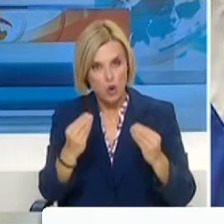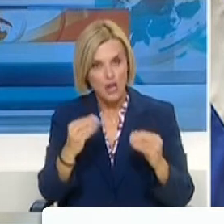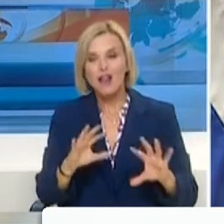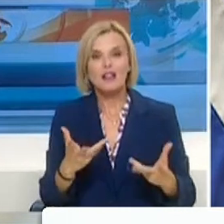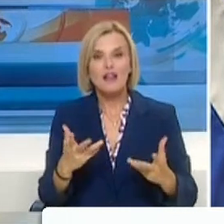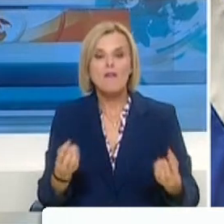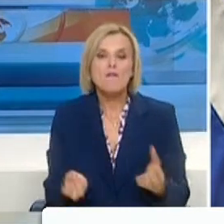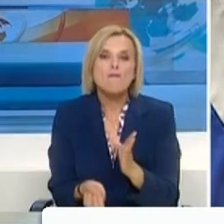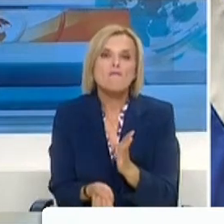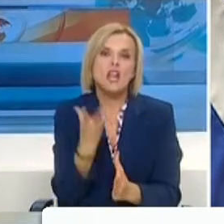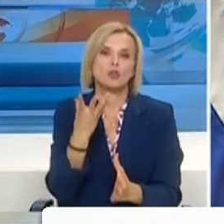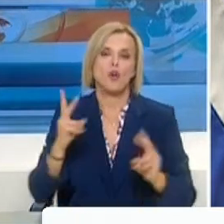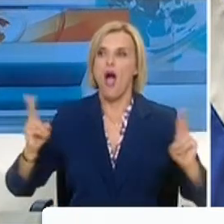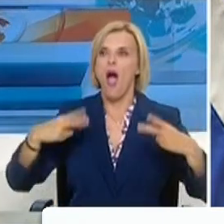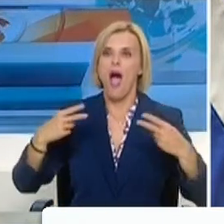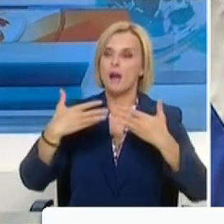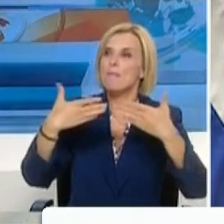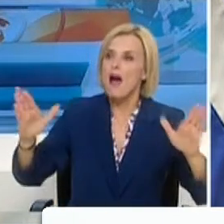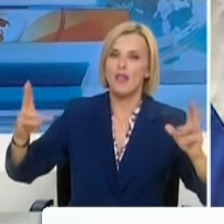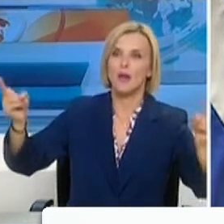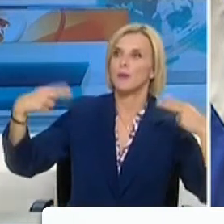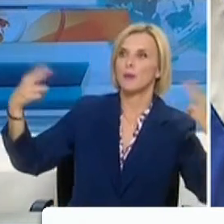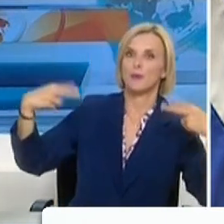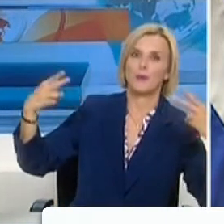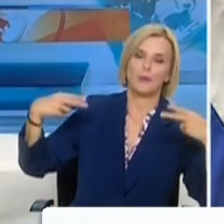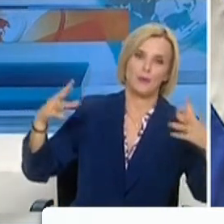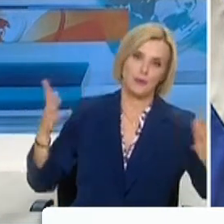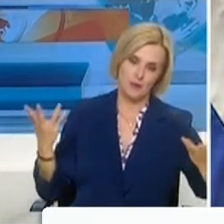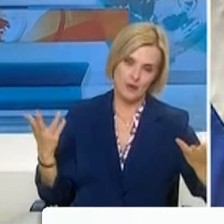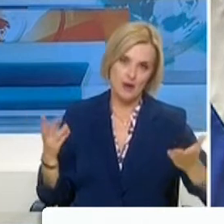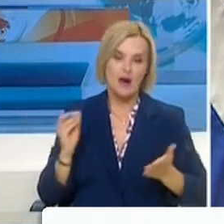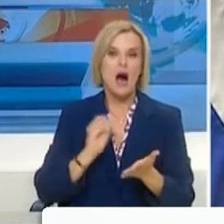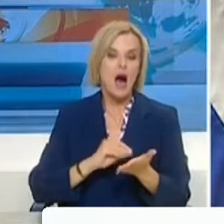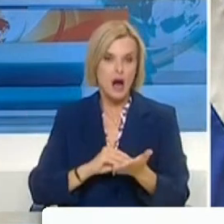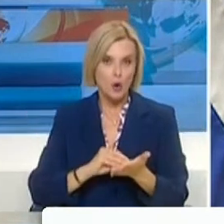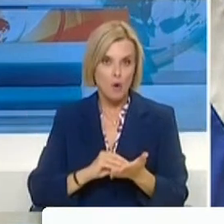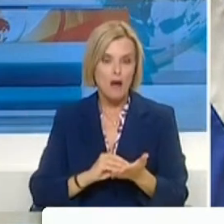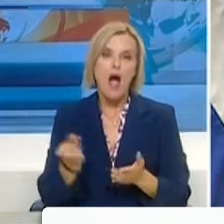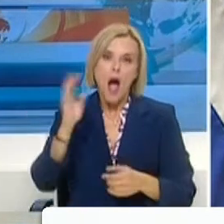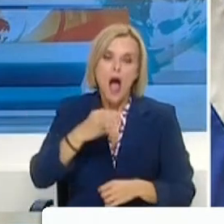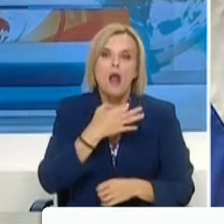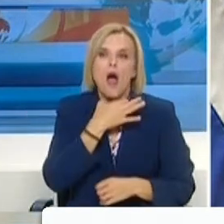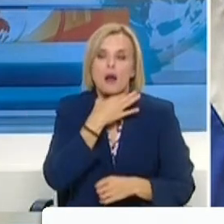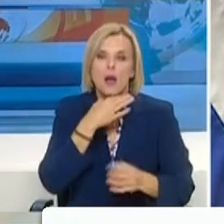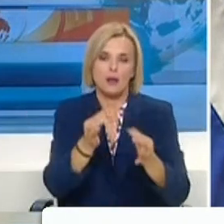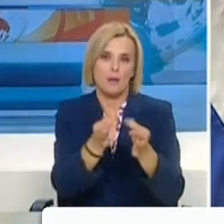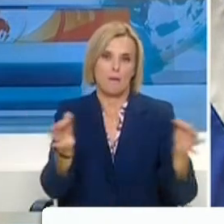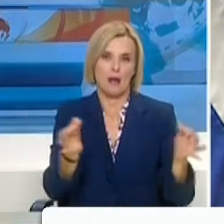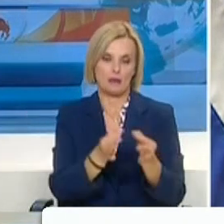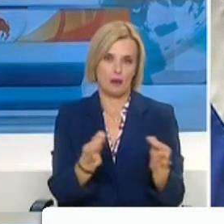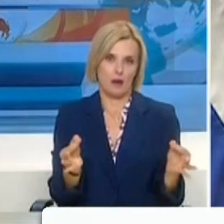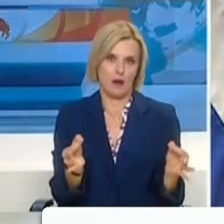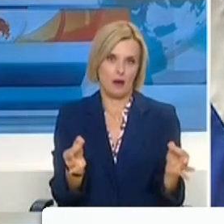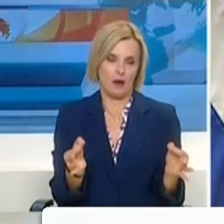ανακύκλωση του αέρα. Και φυσικά σε ιδιαίτερους χώρους όπως αυτές θα πρέπει να ληφθούν και άλλα απαραίτητα μέτρα. Πιθανώς και